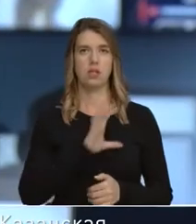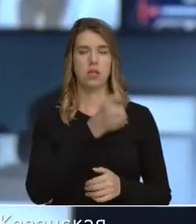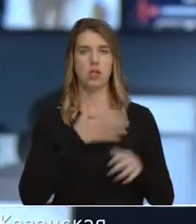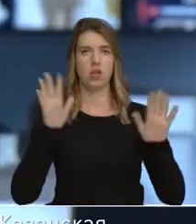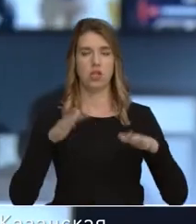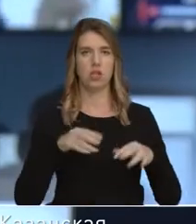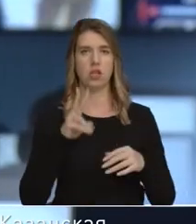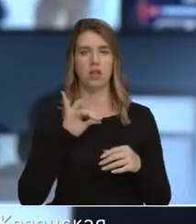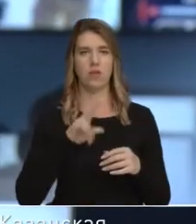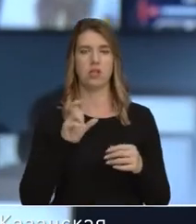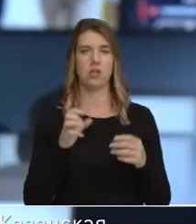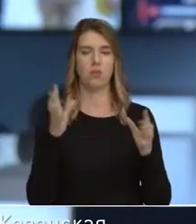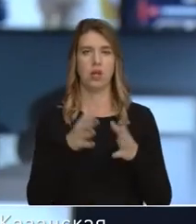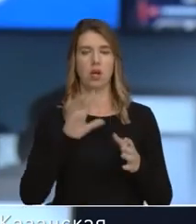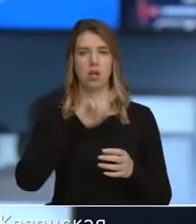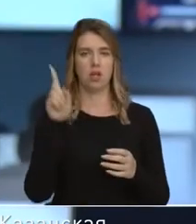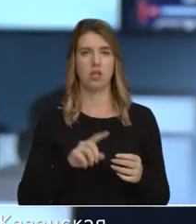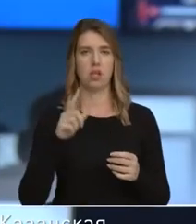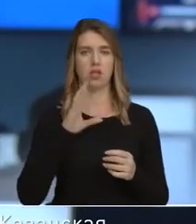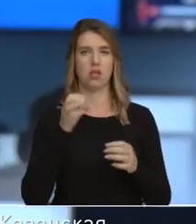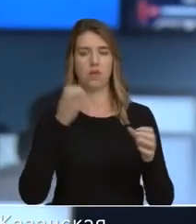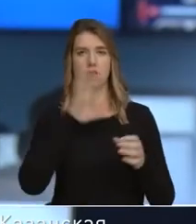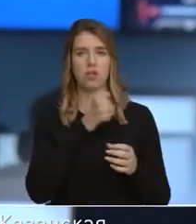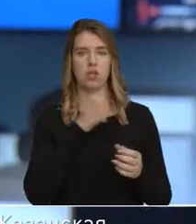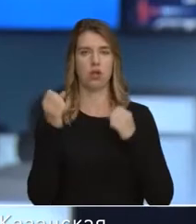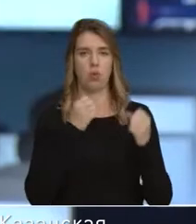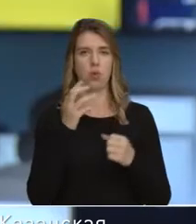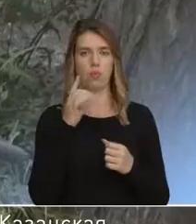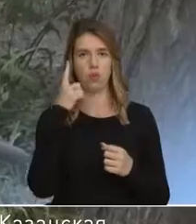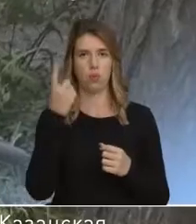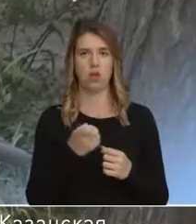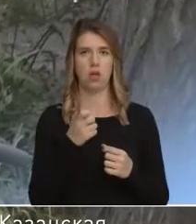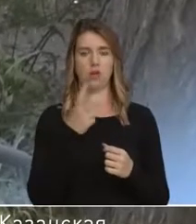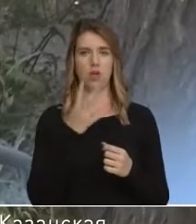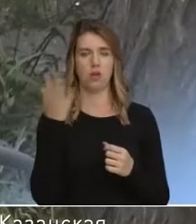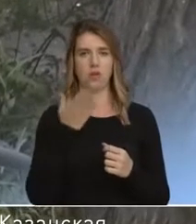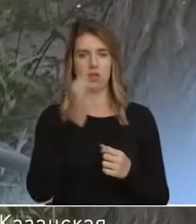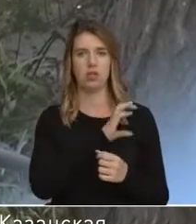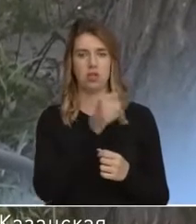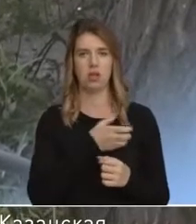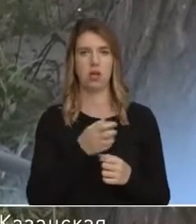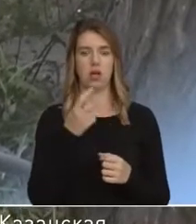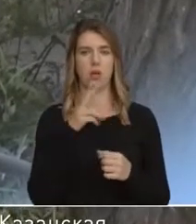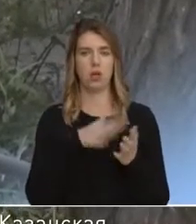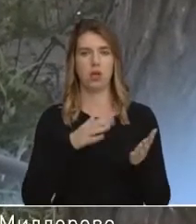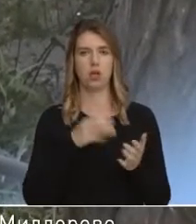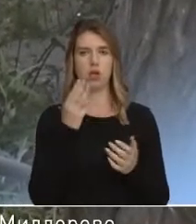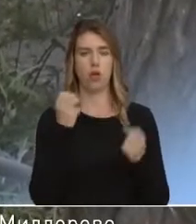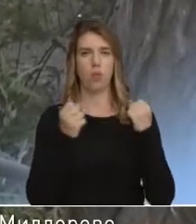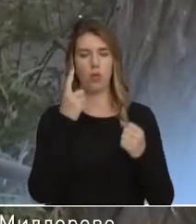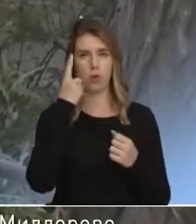Сильные дожди, ливни в сочетании с грозой, градом и шквалистым усилением ветра до 24 метров в секунду. Донские спасатели продлили